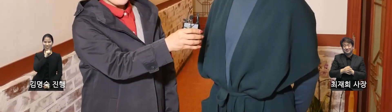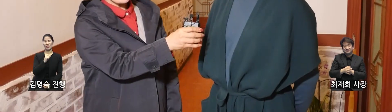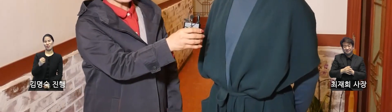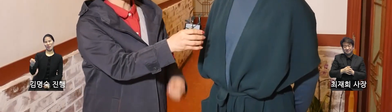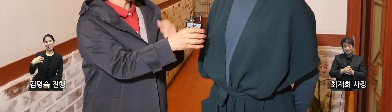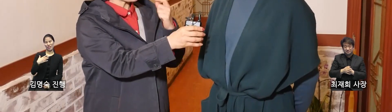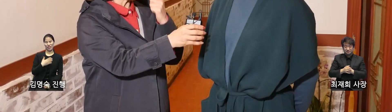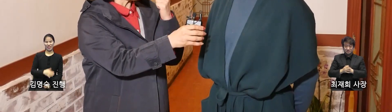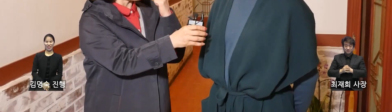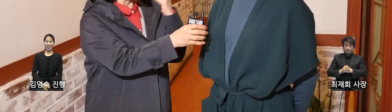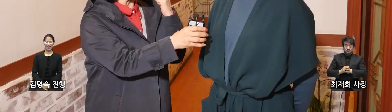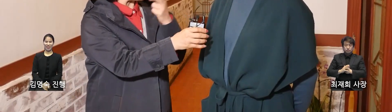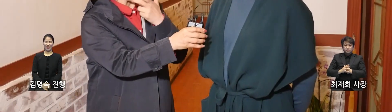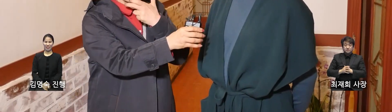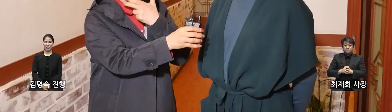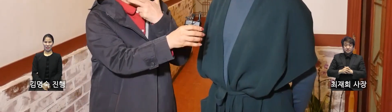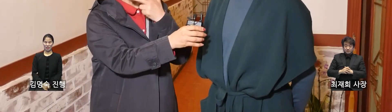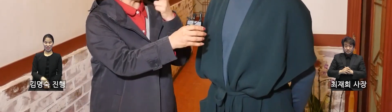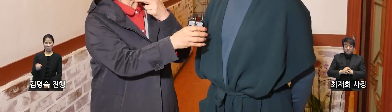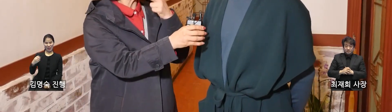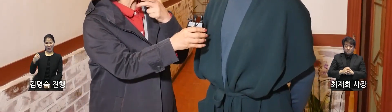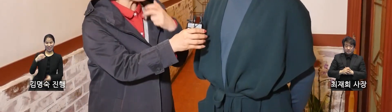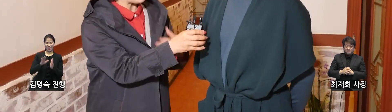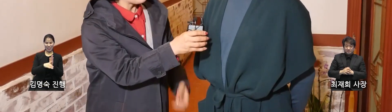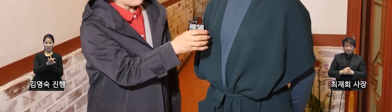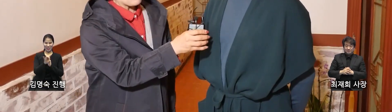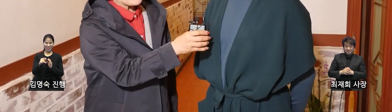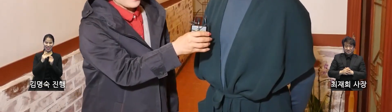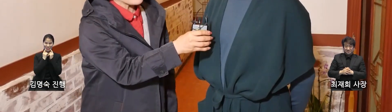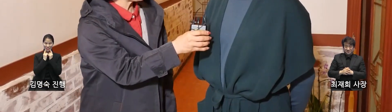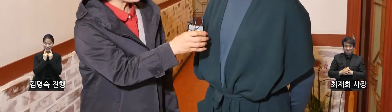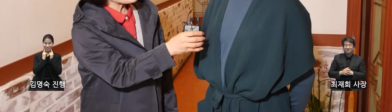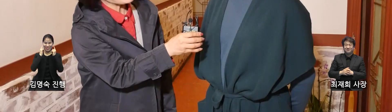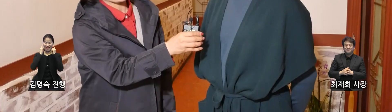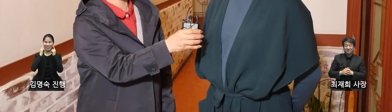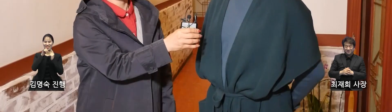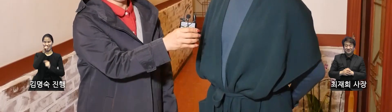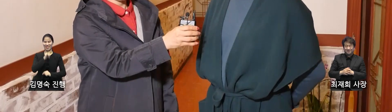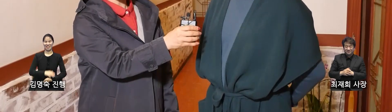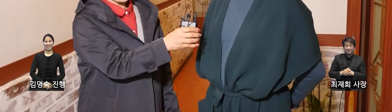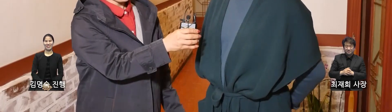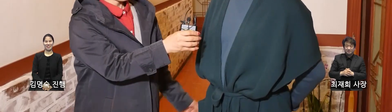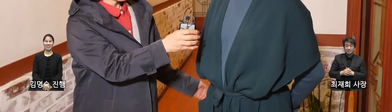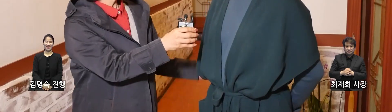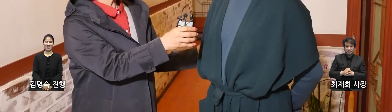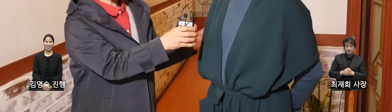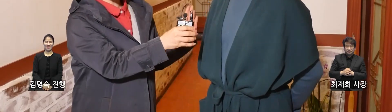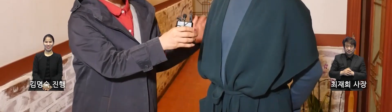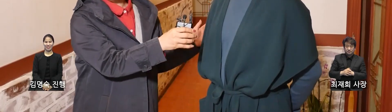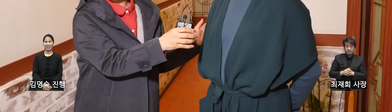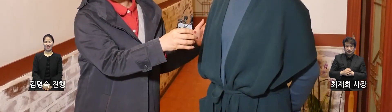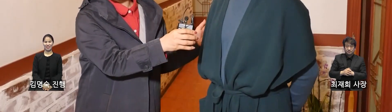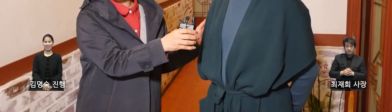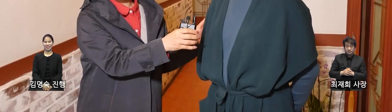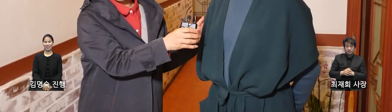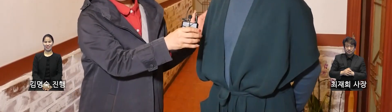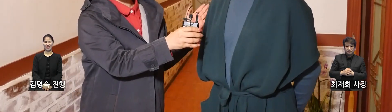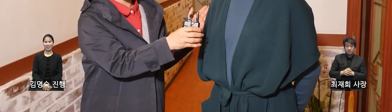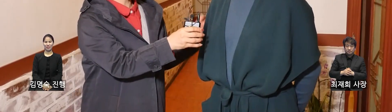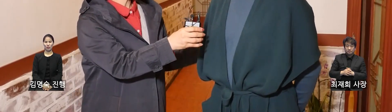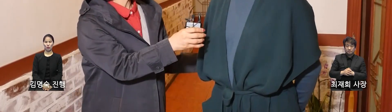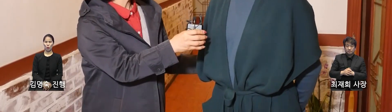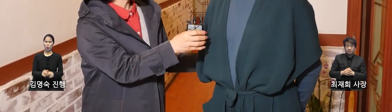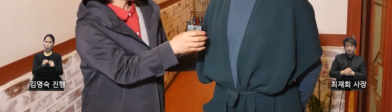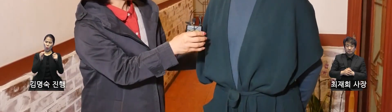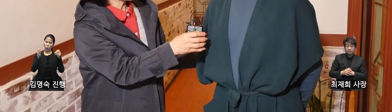뭐 즉 하나씩 말씀하셨잖아요 제 입에 입꼬리가 올라가고 있습니다 근데 이 곳에 속해